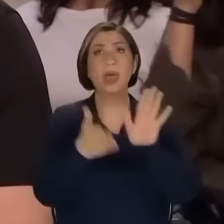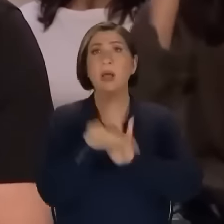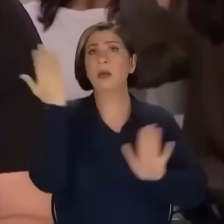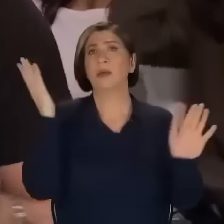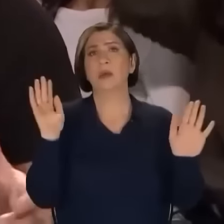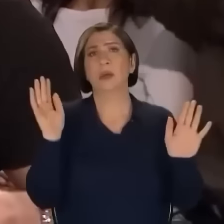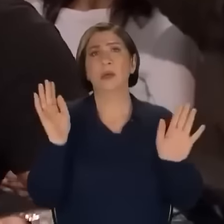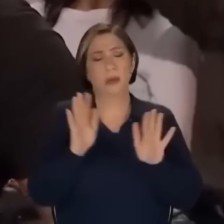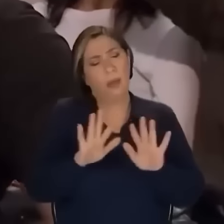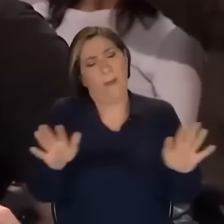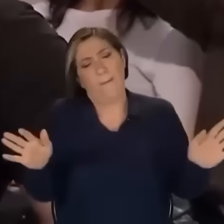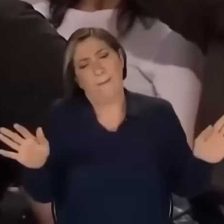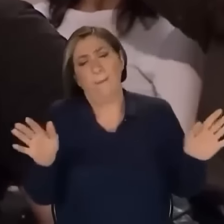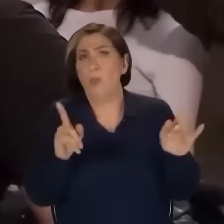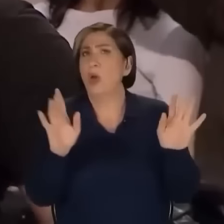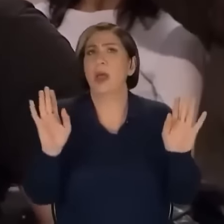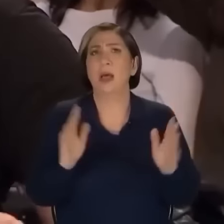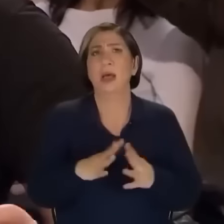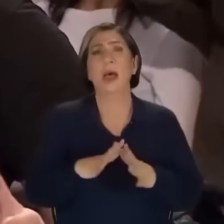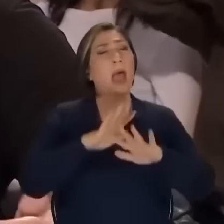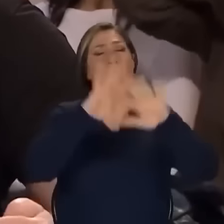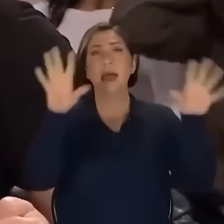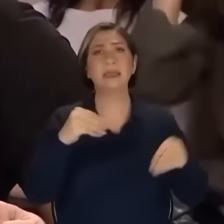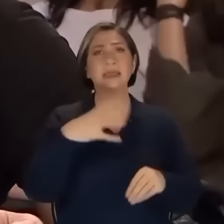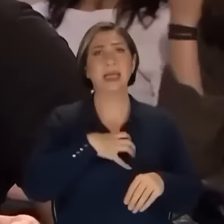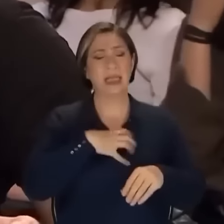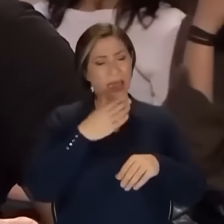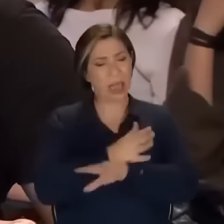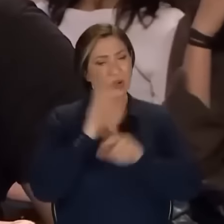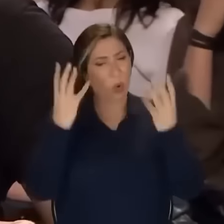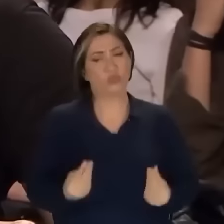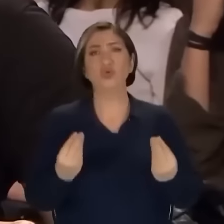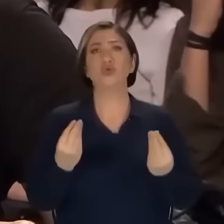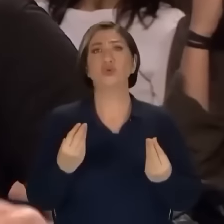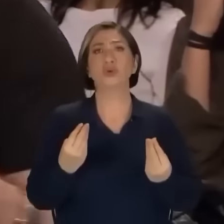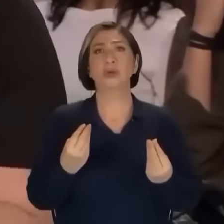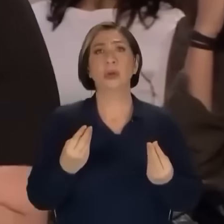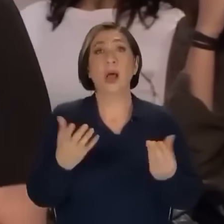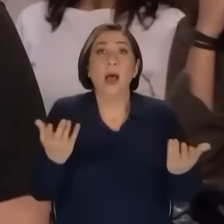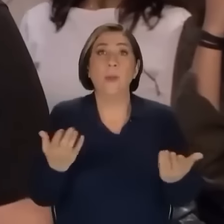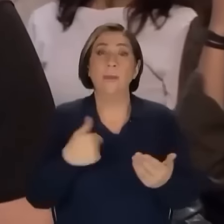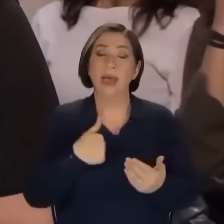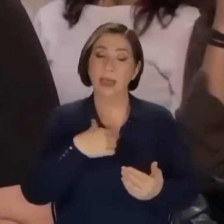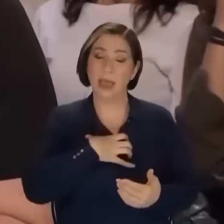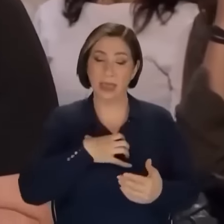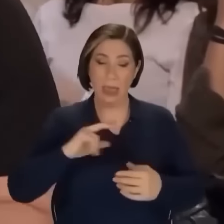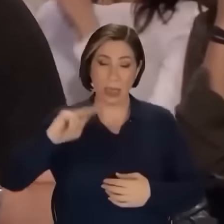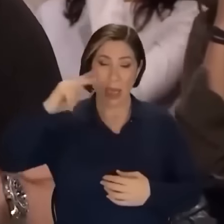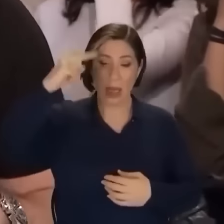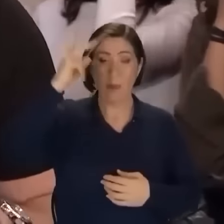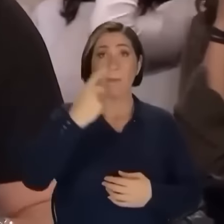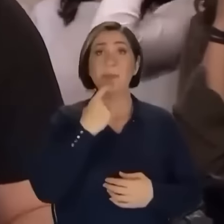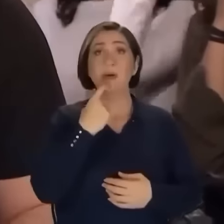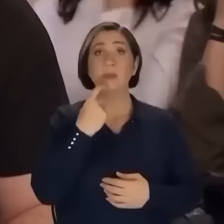kalktı tamamdır yani böyledir Yani herkes kendini gerçekleştirmiş Halbuki Ben mesela kendi kariyerime bakıyorum